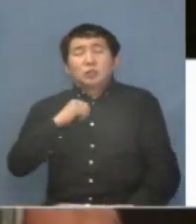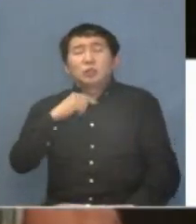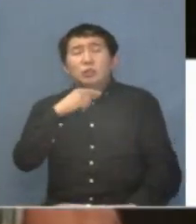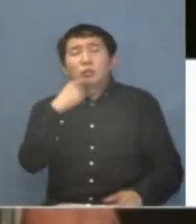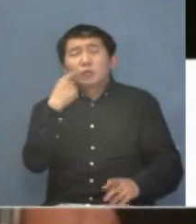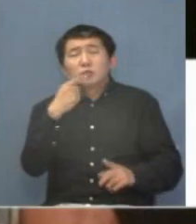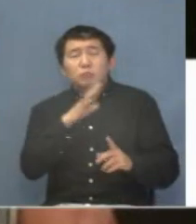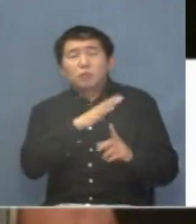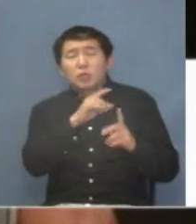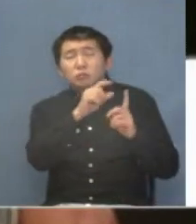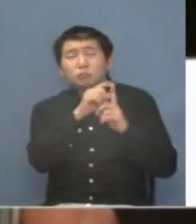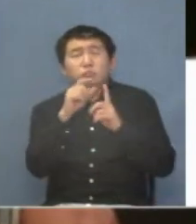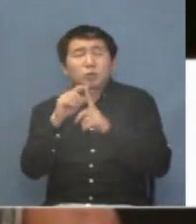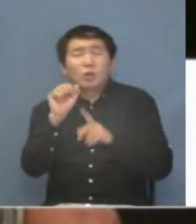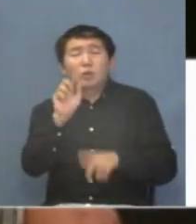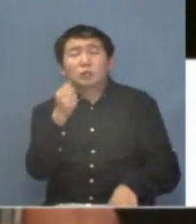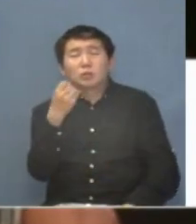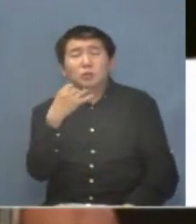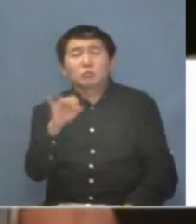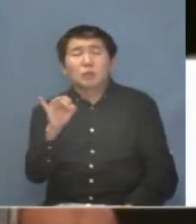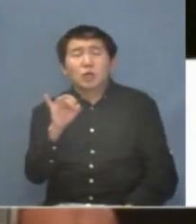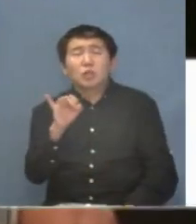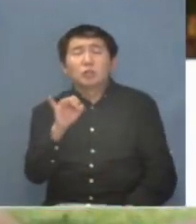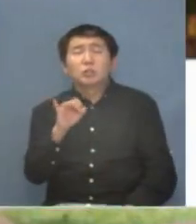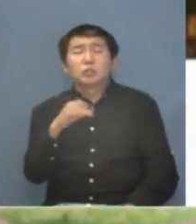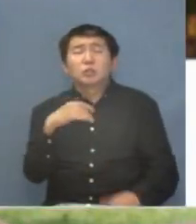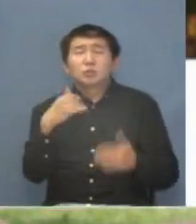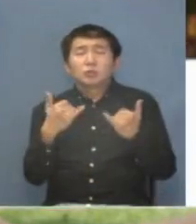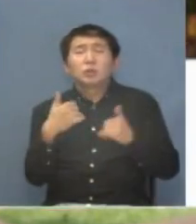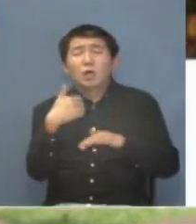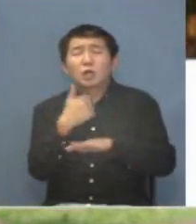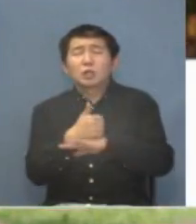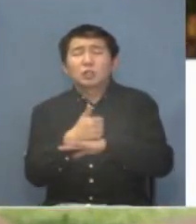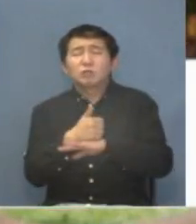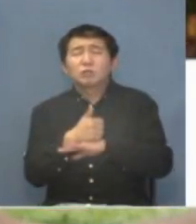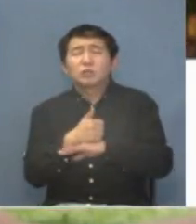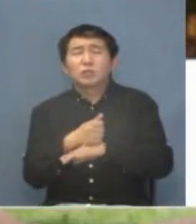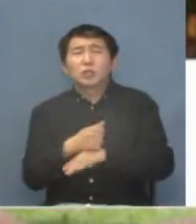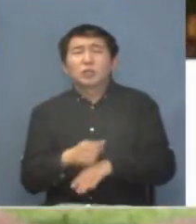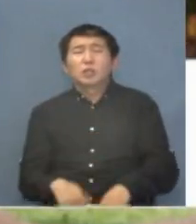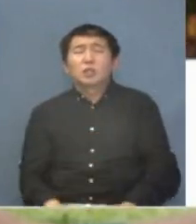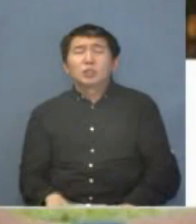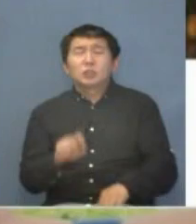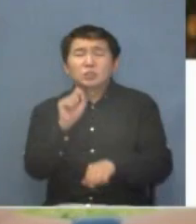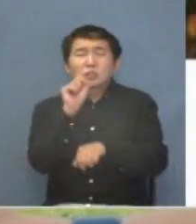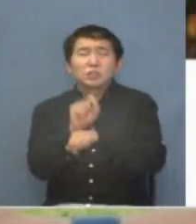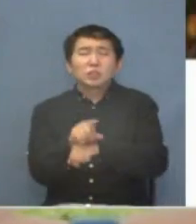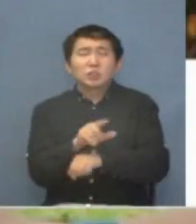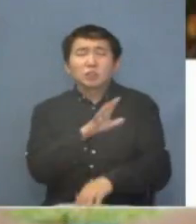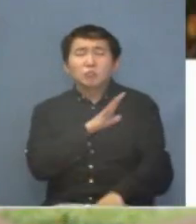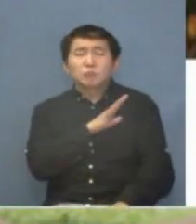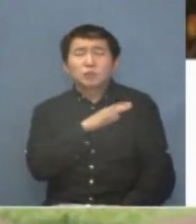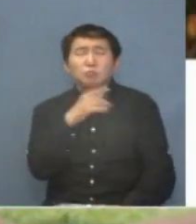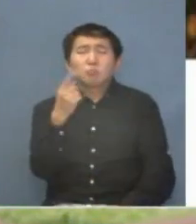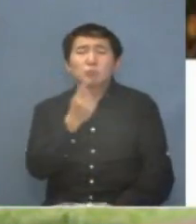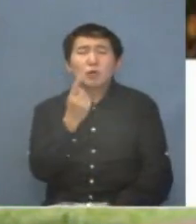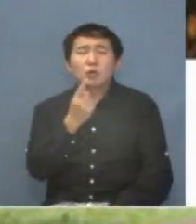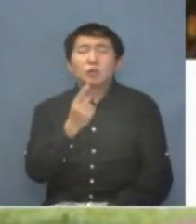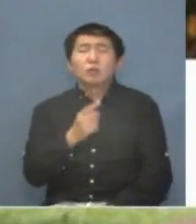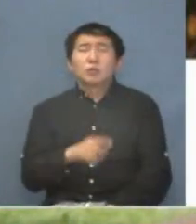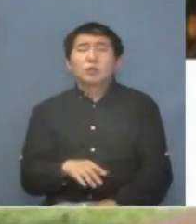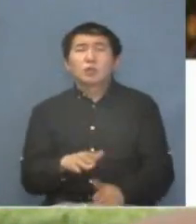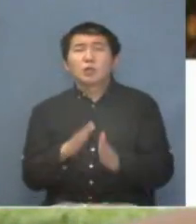өмірін жастарға насихаттау бүгінгі шараның басты мақсаты. Кітап көрмесі бірнеше бөлімнен тұрады. Бұл көрмеде біз ең бірінші Абайдың